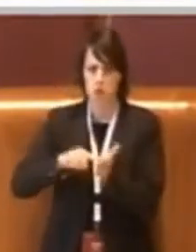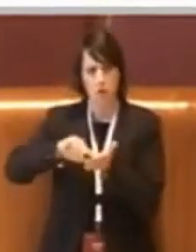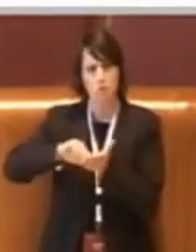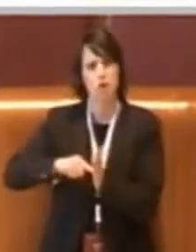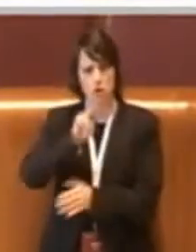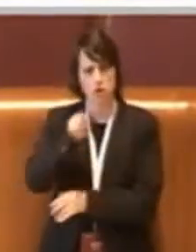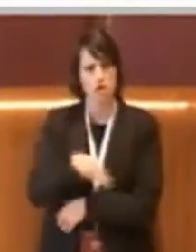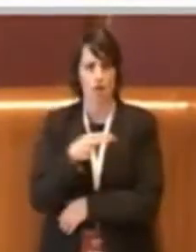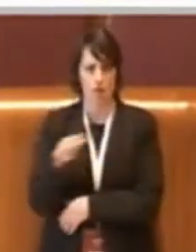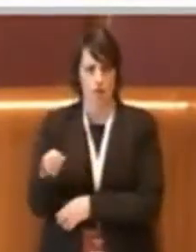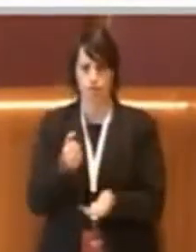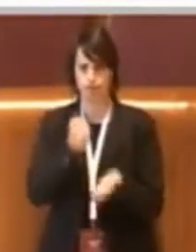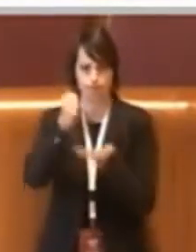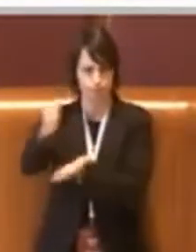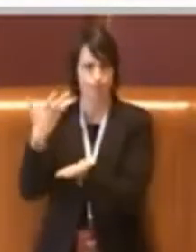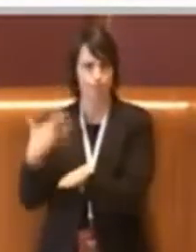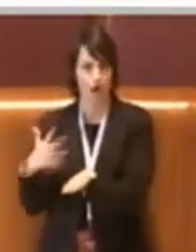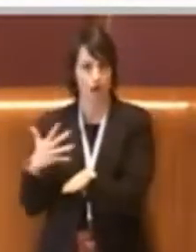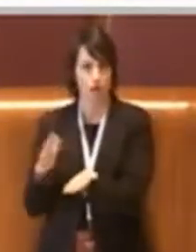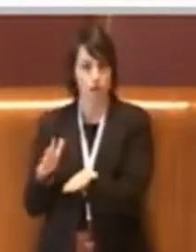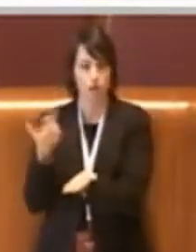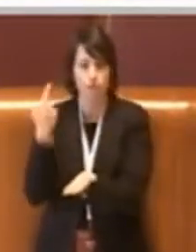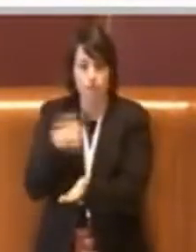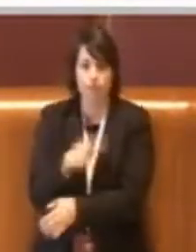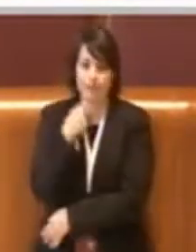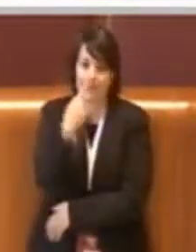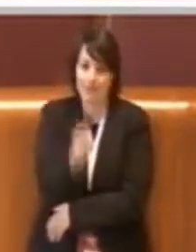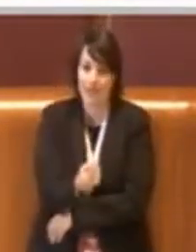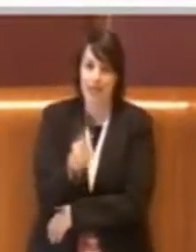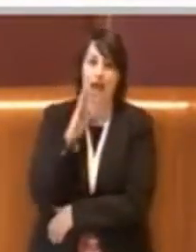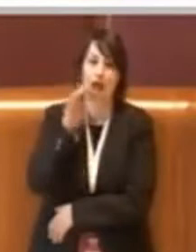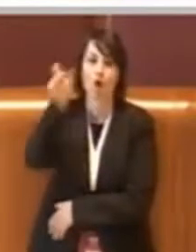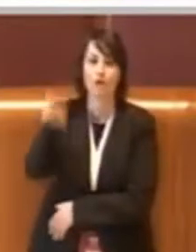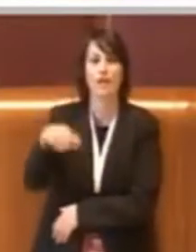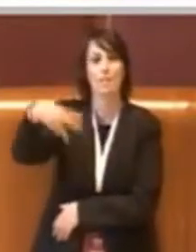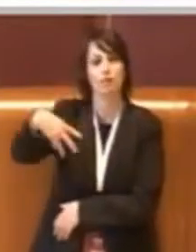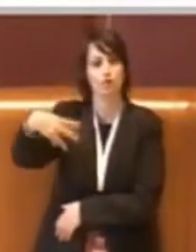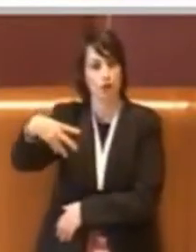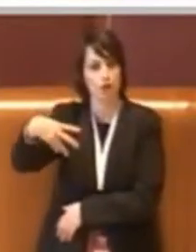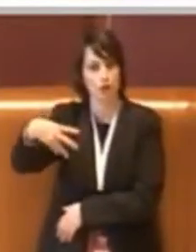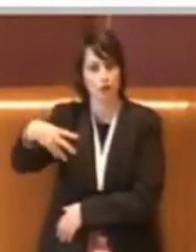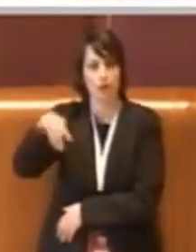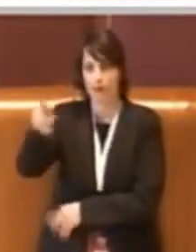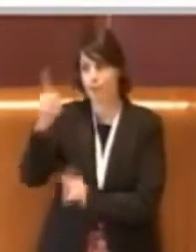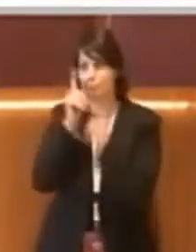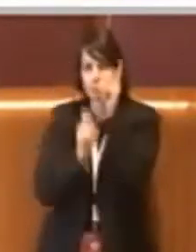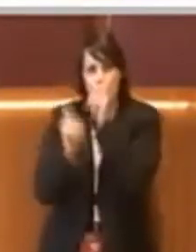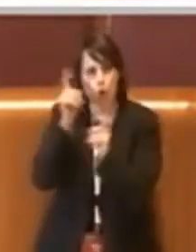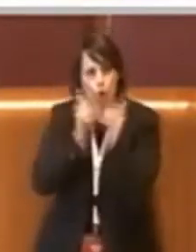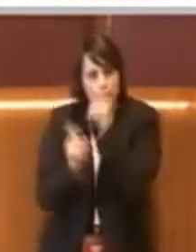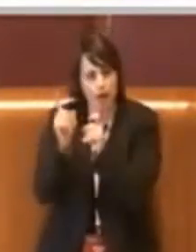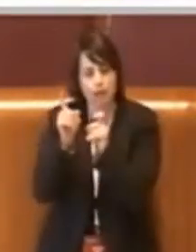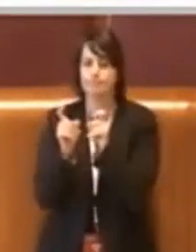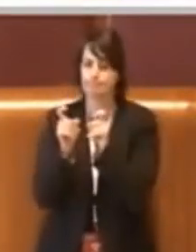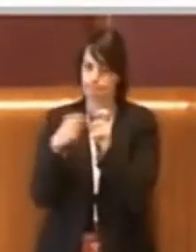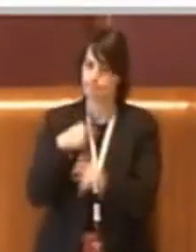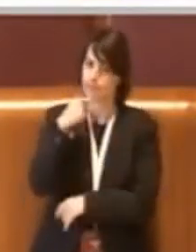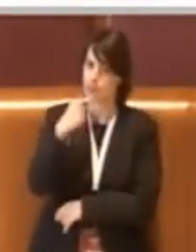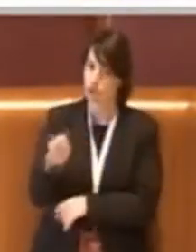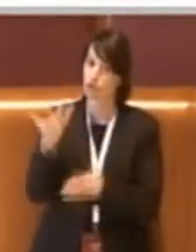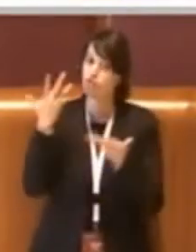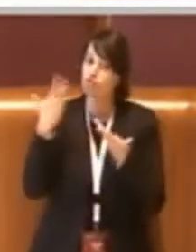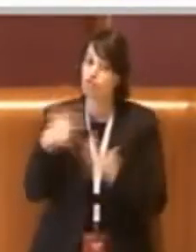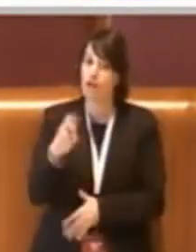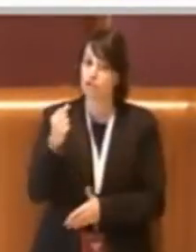euro. Questo per dire alla consigliera Mussolini, che è preoccupata, che già alcuni soldi sono